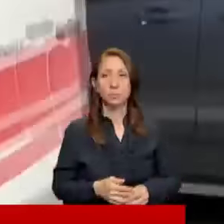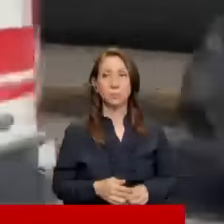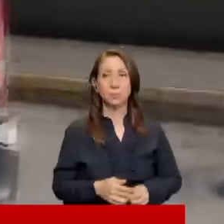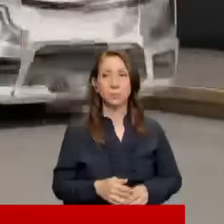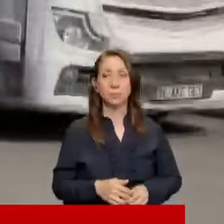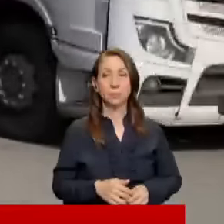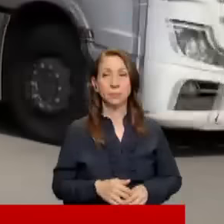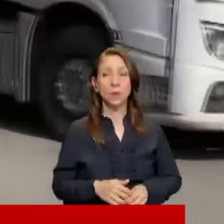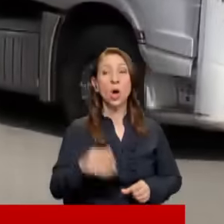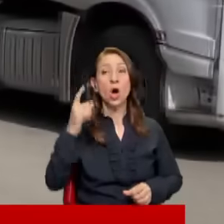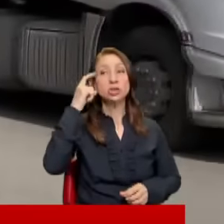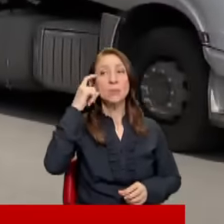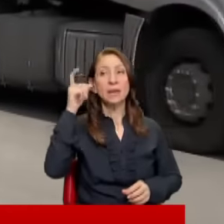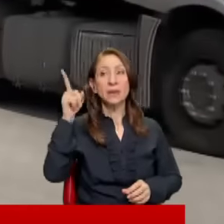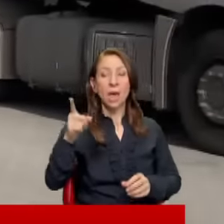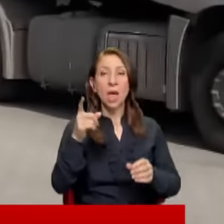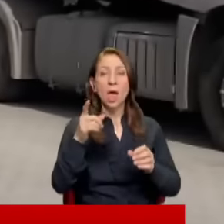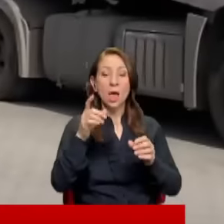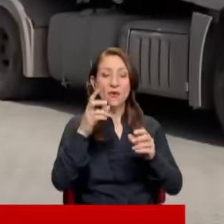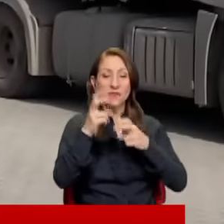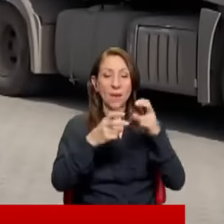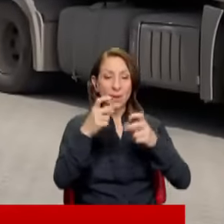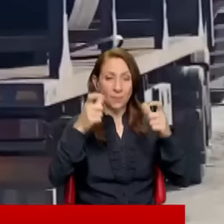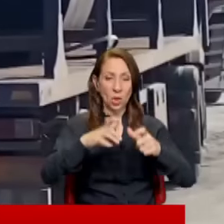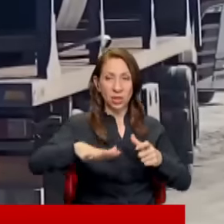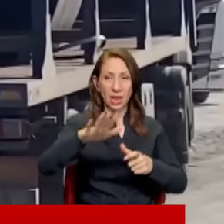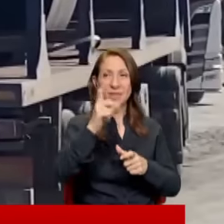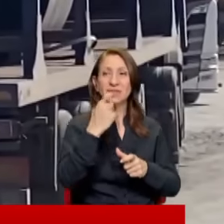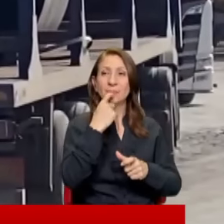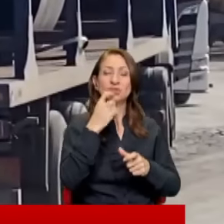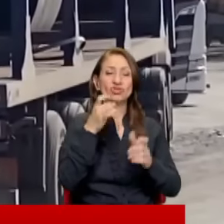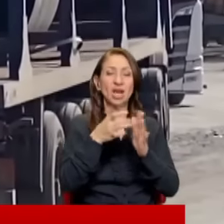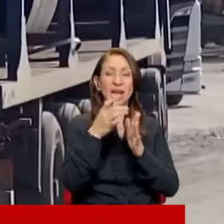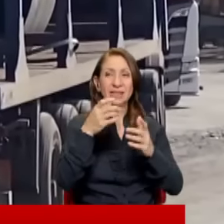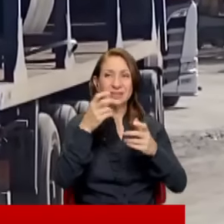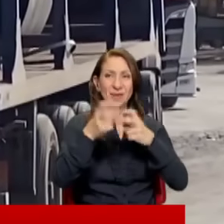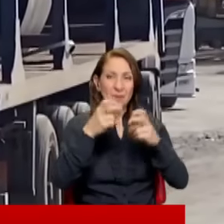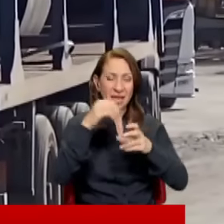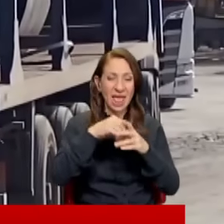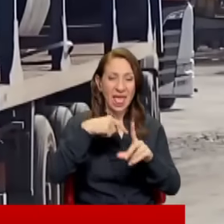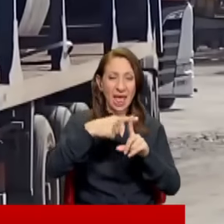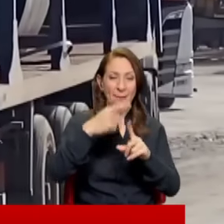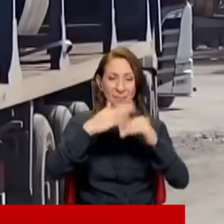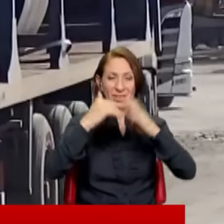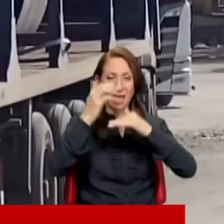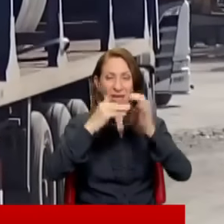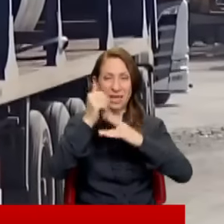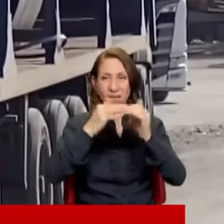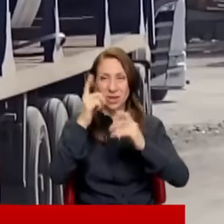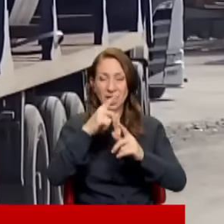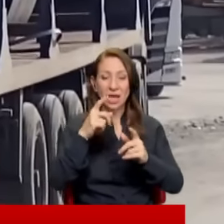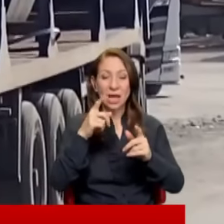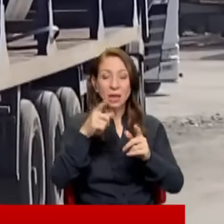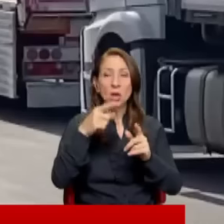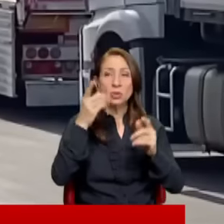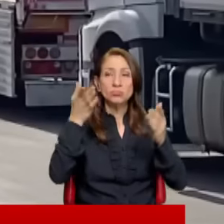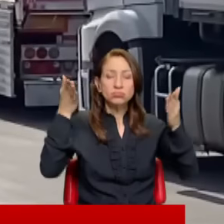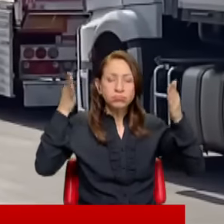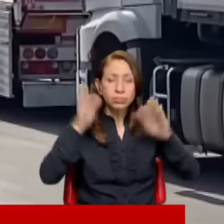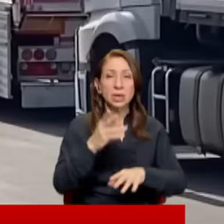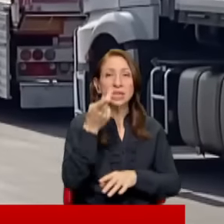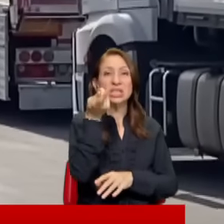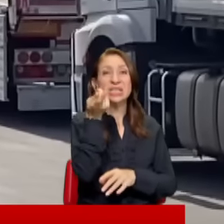alındı Osmaniye'de de organize s bölgesinde bir demirçelik üretim tesisinin ek bina çalışması sırasında kireç silosu çöktü